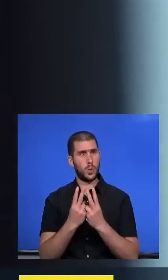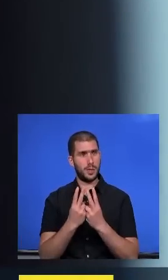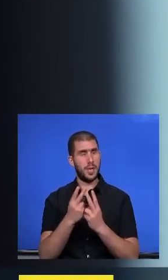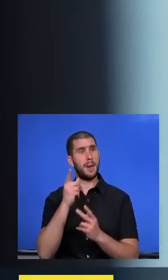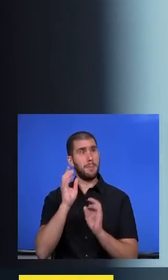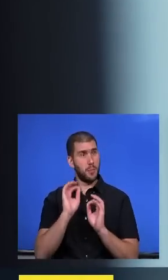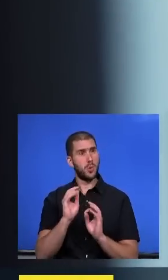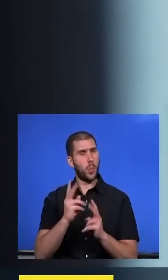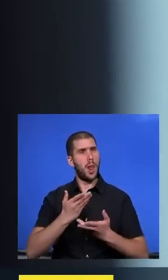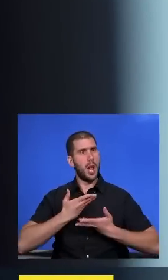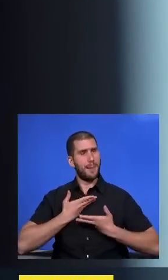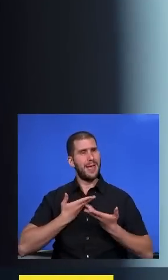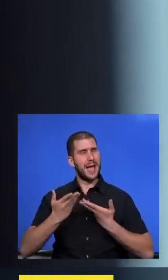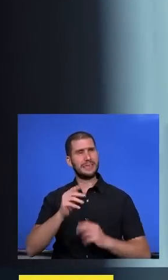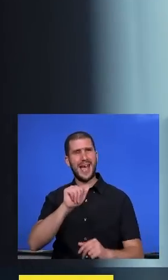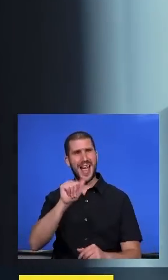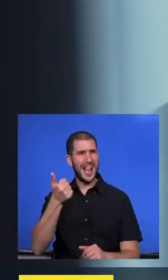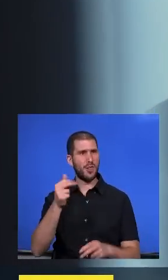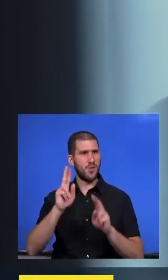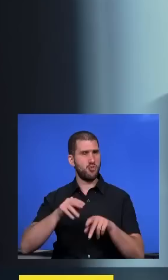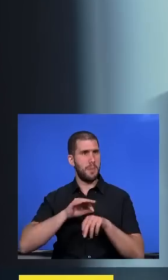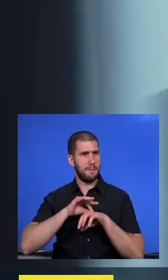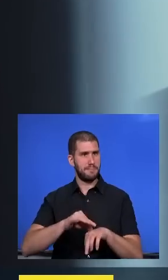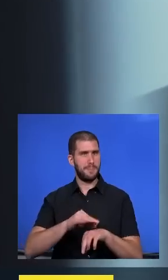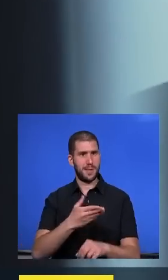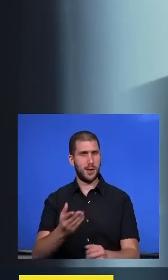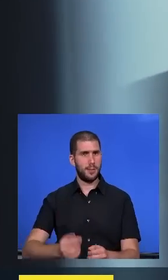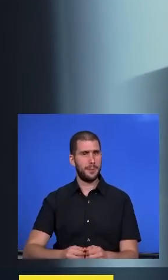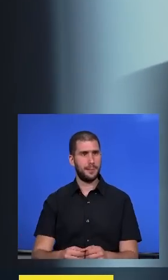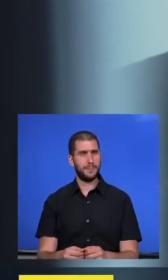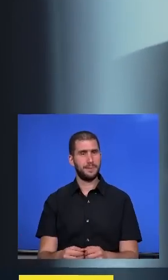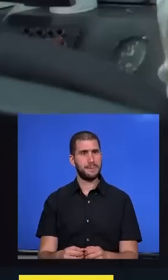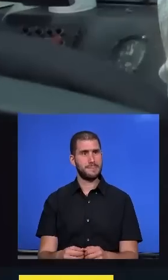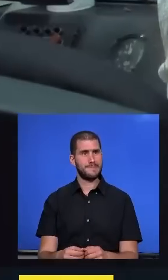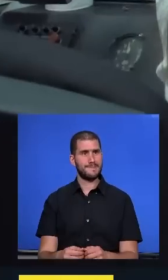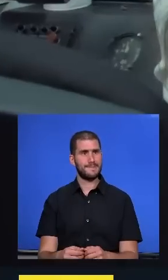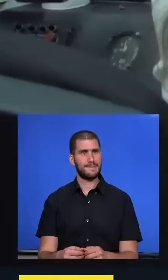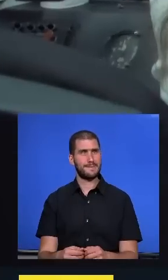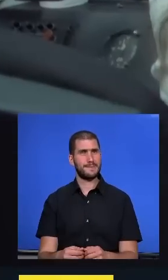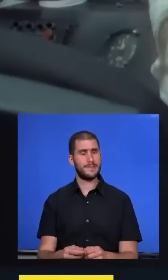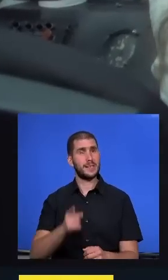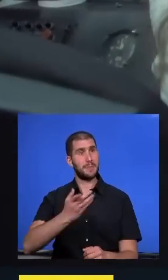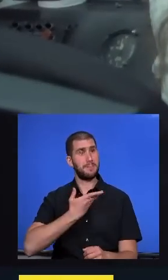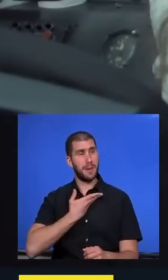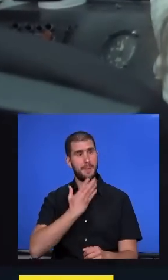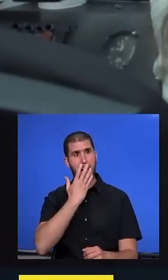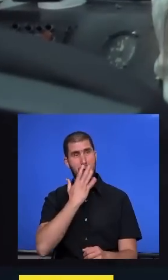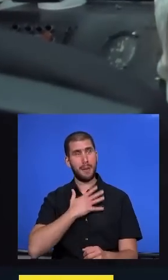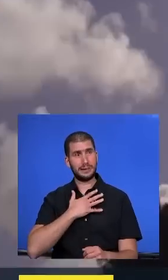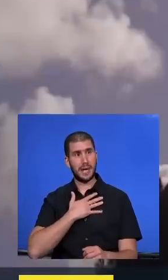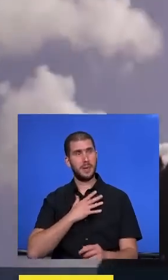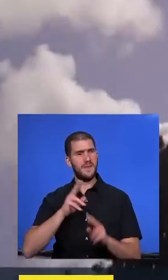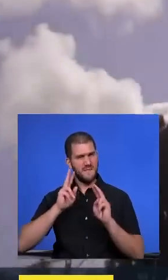שבאמת תוכלו לקבל את היחס הכי טוב שיש מהמדריכות. אתם מקבלים חמצן בלחץ מאוד